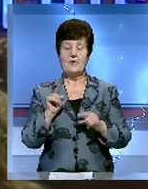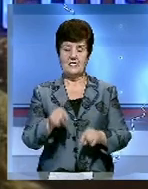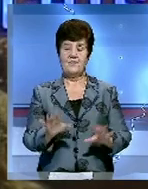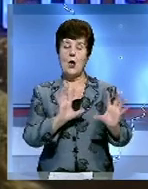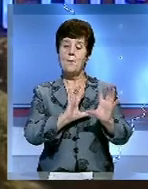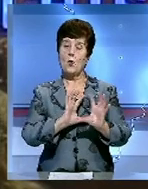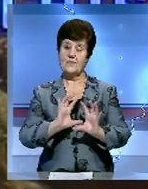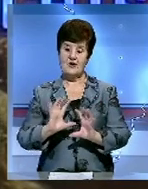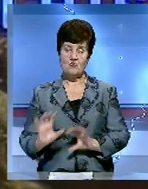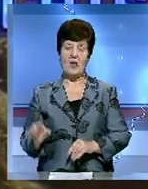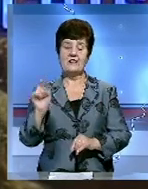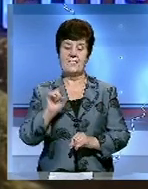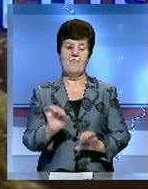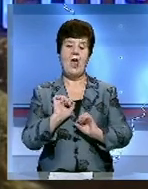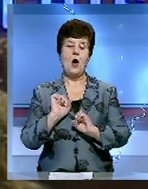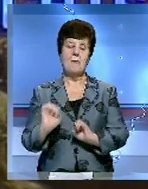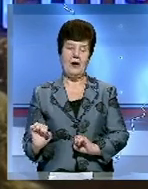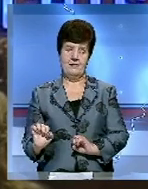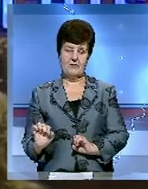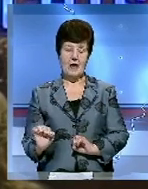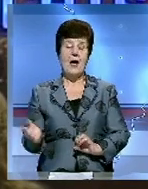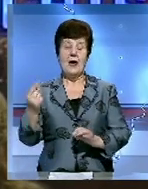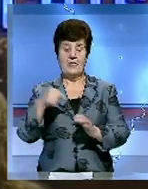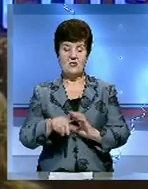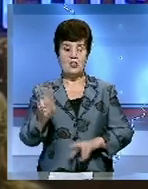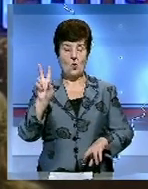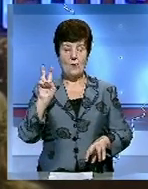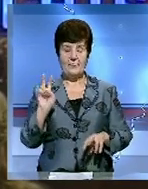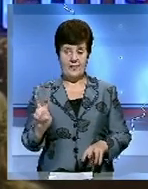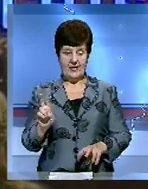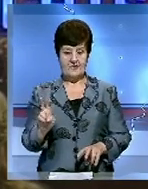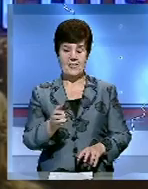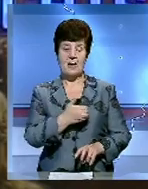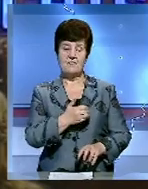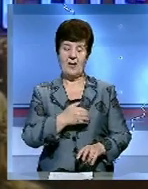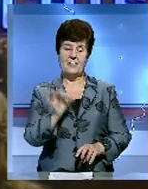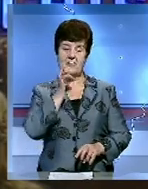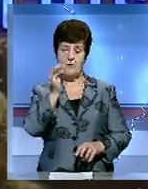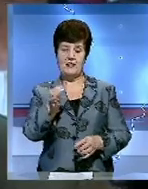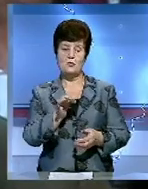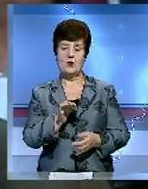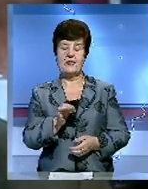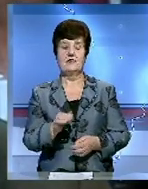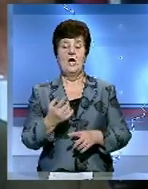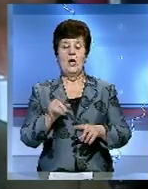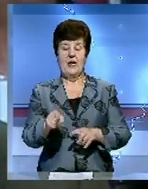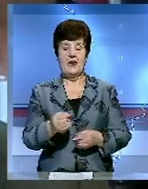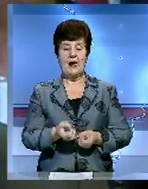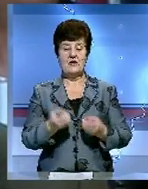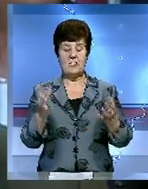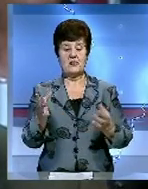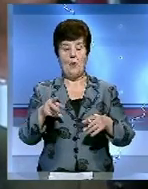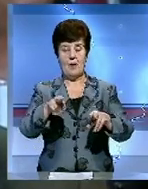să fie apărat. În acest context, aș vrea să menționez că în agenda Parlamentului Republicii